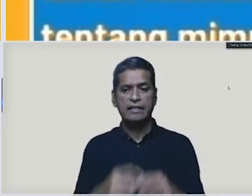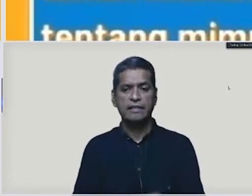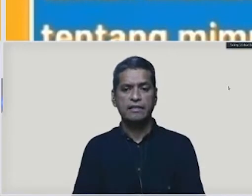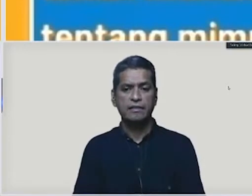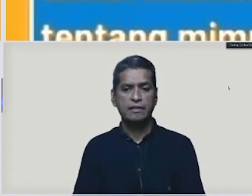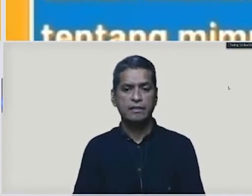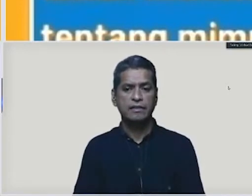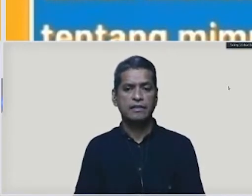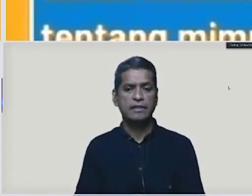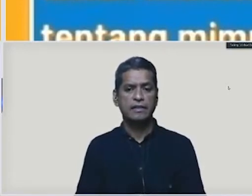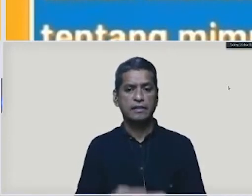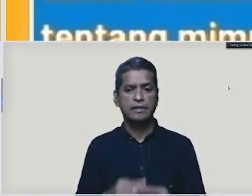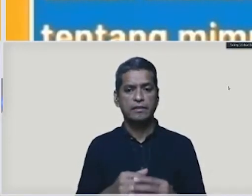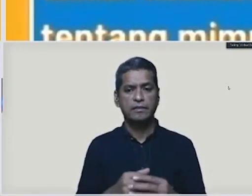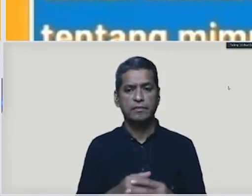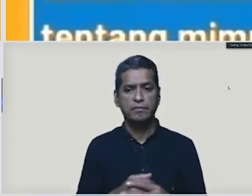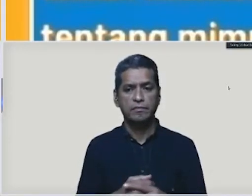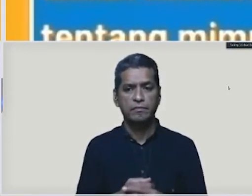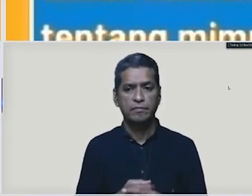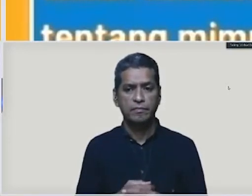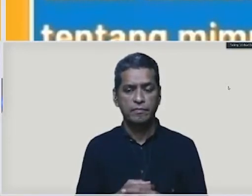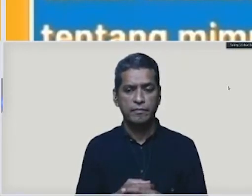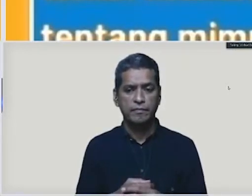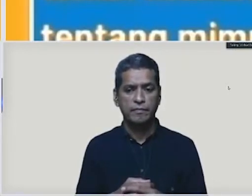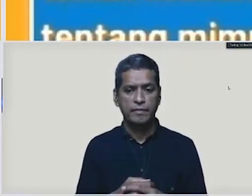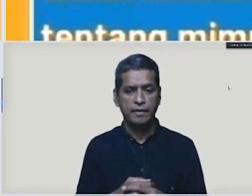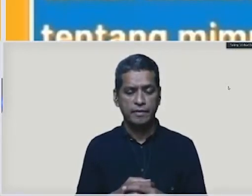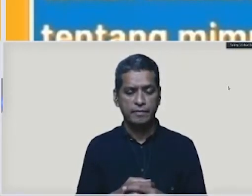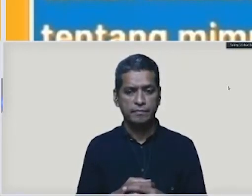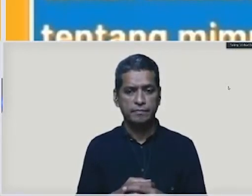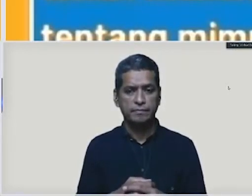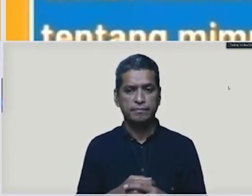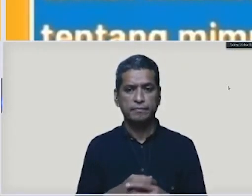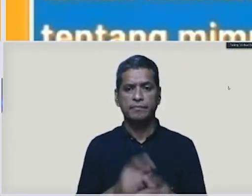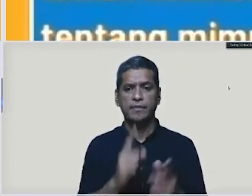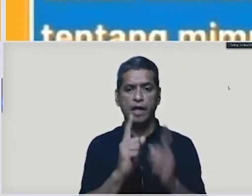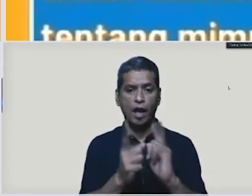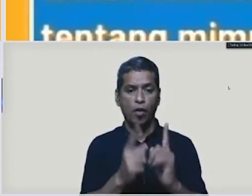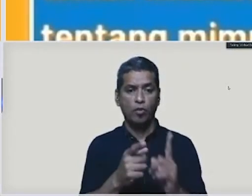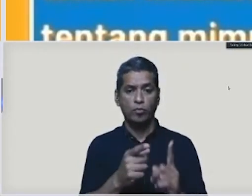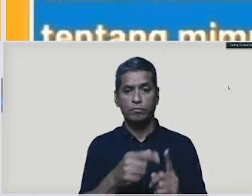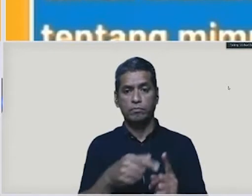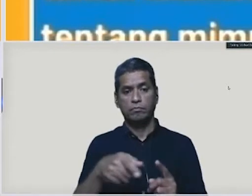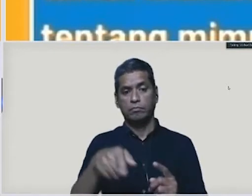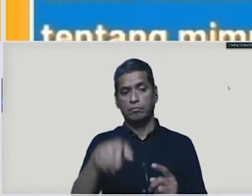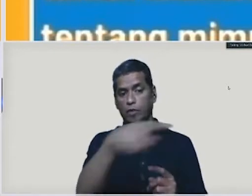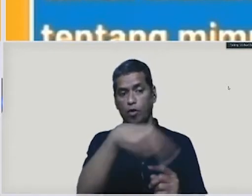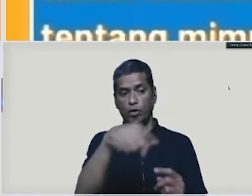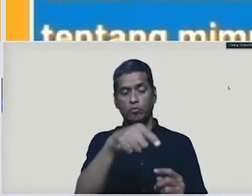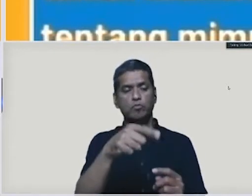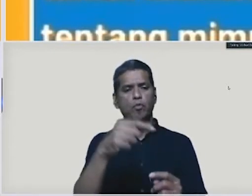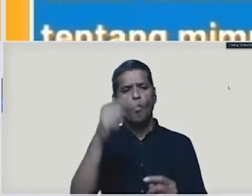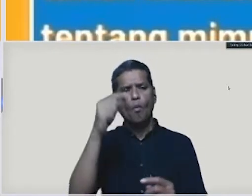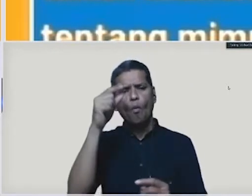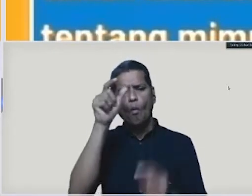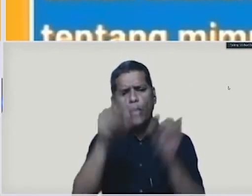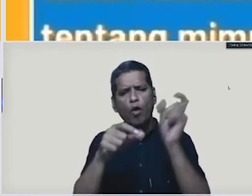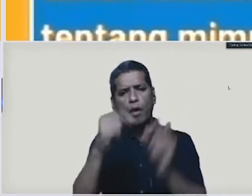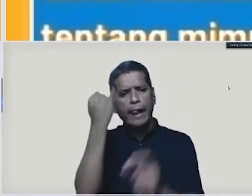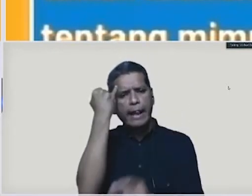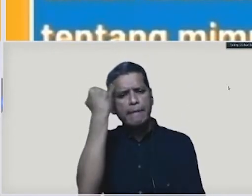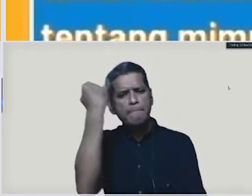source and the call dia Jadi kalau dikatakan di sini orang berilmu itu adalah